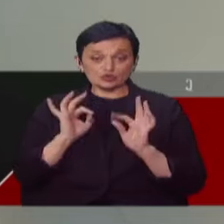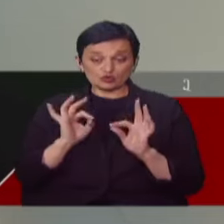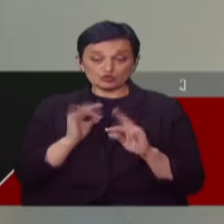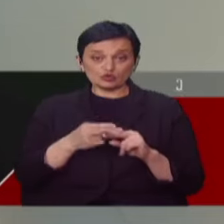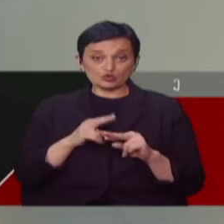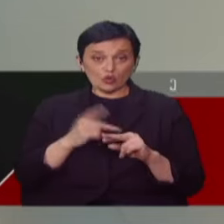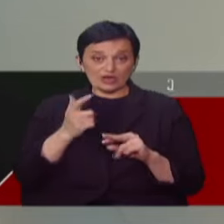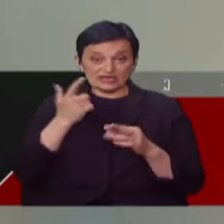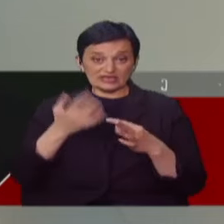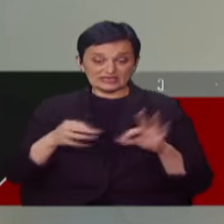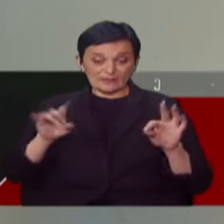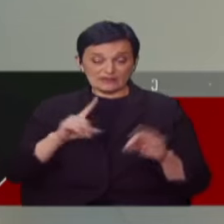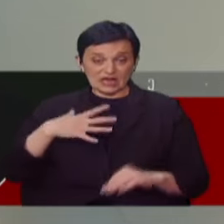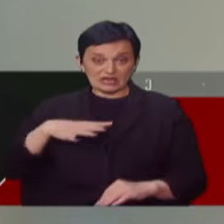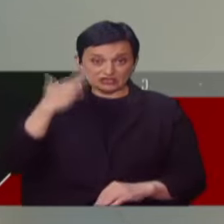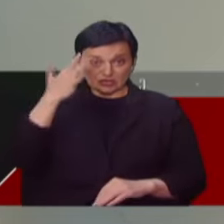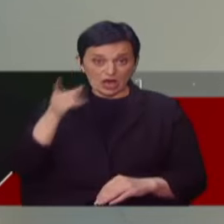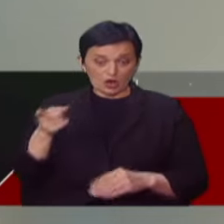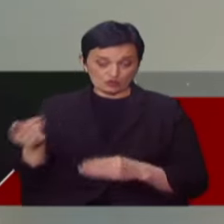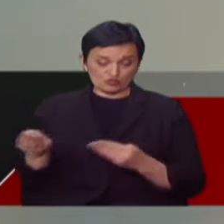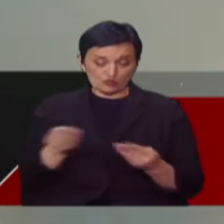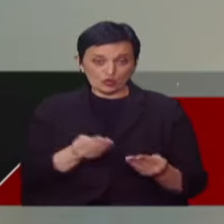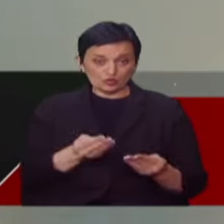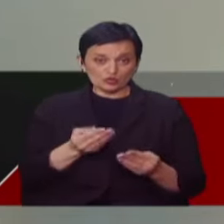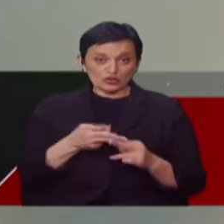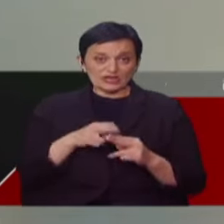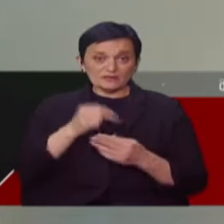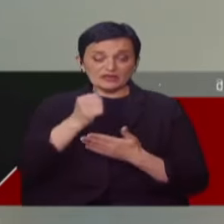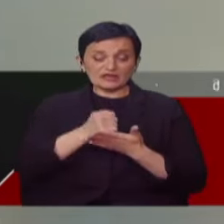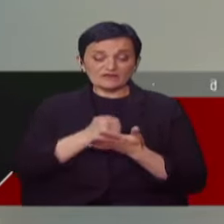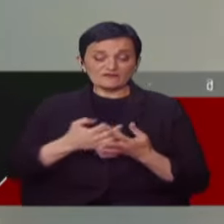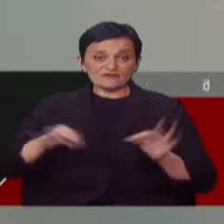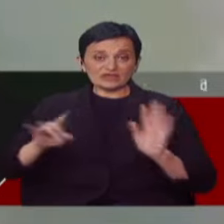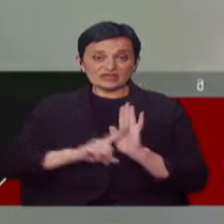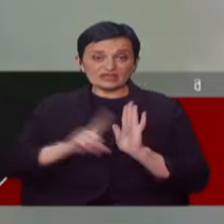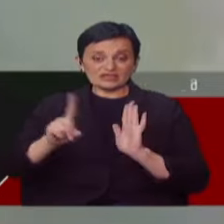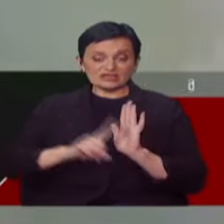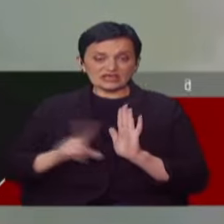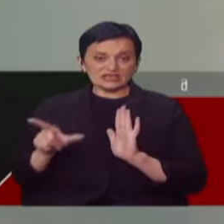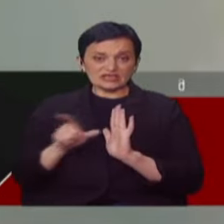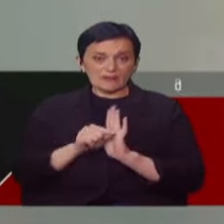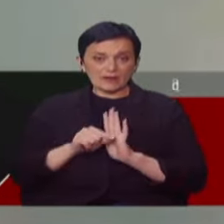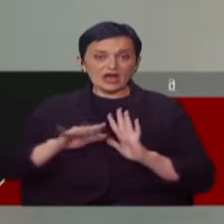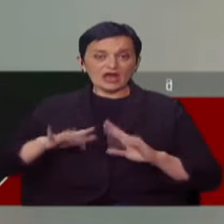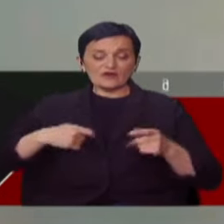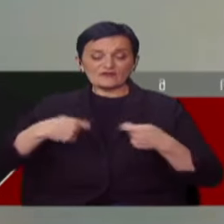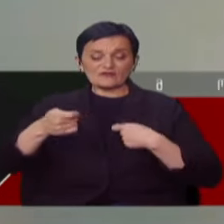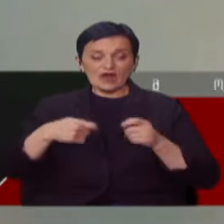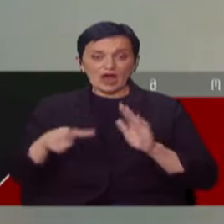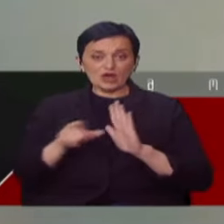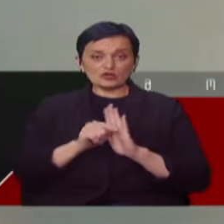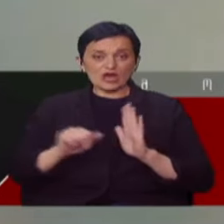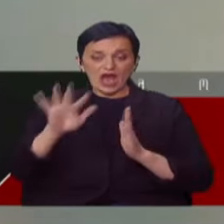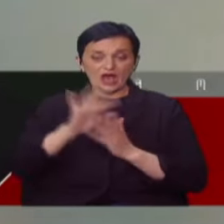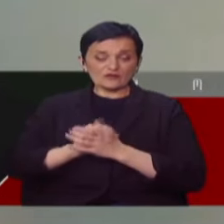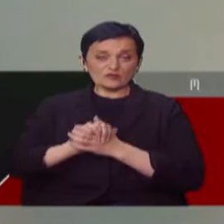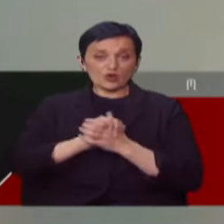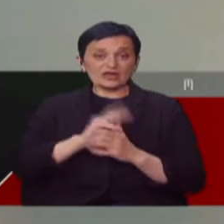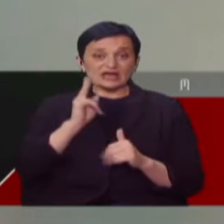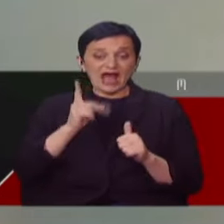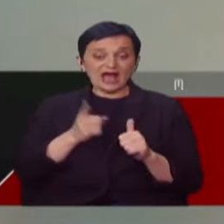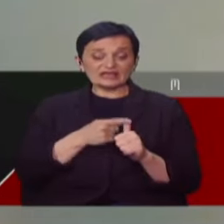არის ის დემოკრატია, რაც ქართულმა ოცნებამ მოიტანა იმ ვიზა ლიბერალიზაციასთან ერთად, იმ ვაჭრობასთან ერთად ევროკავშირთან და იმ